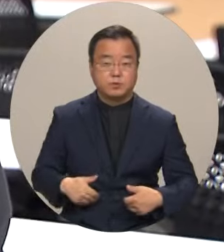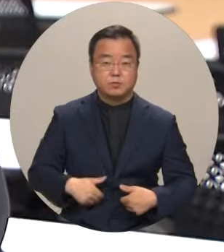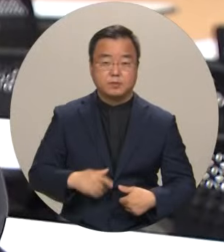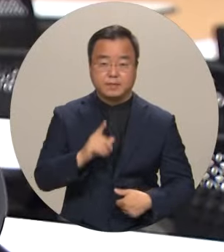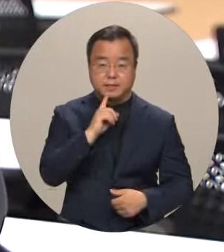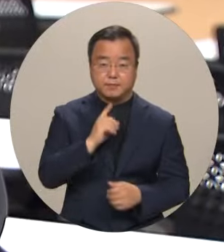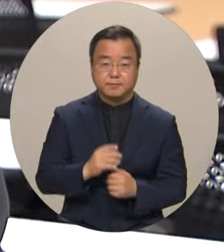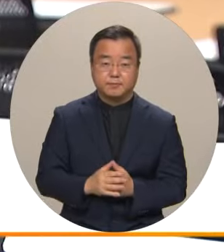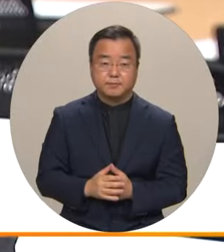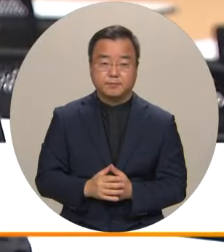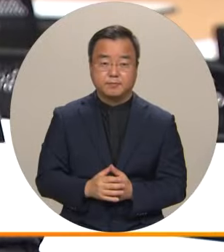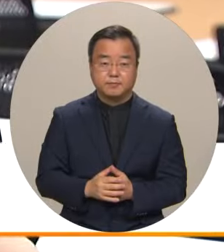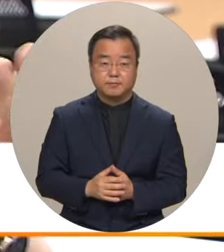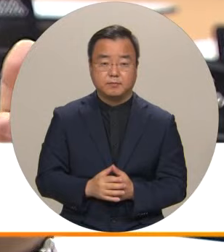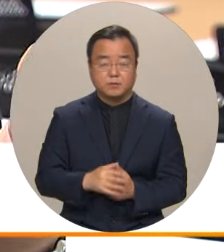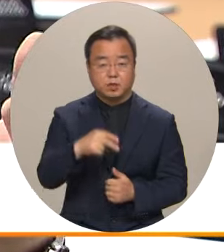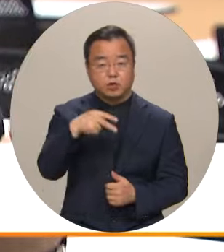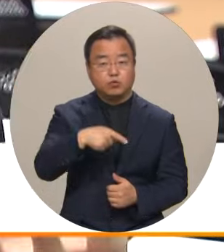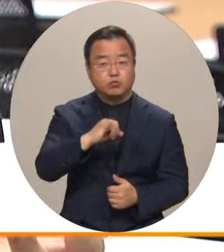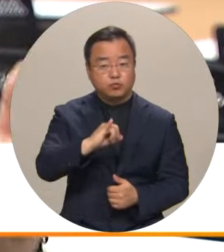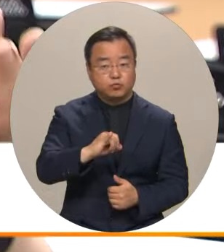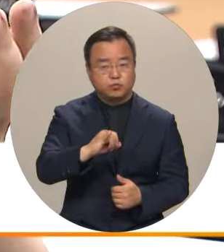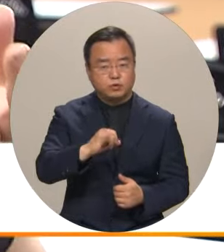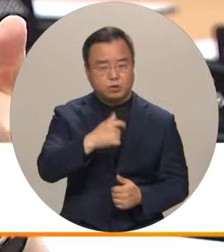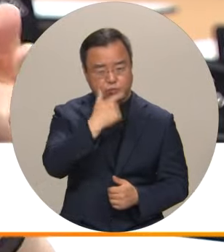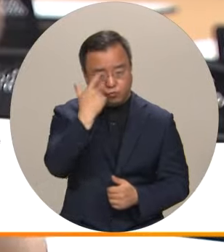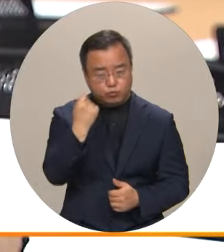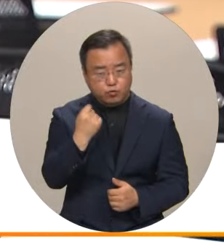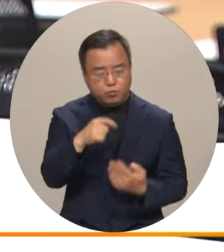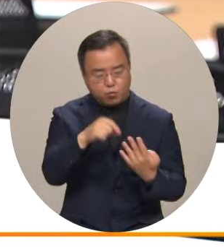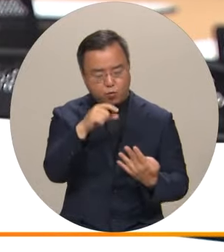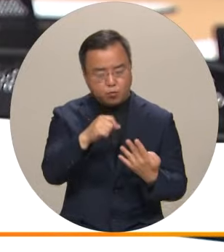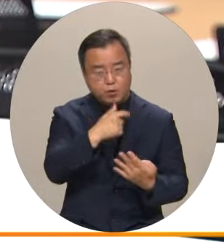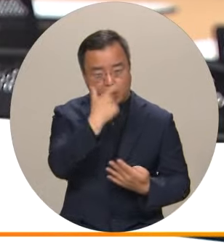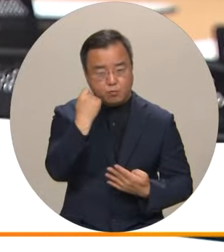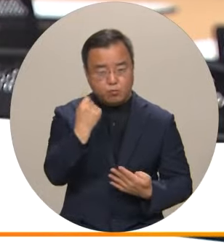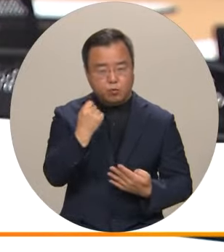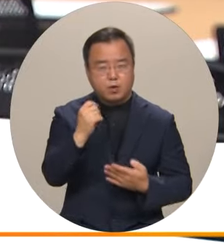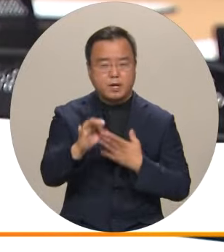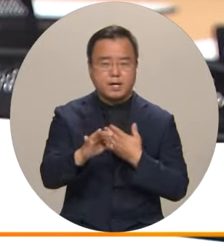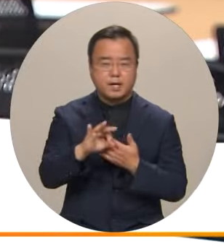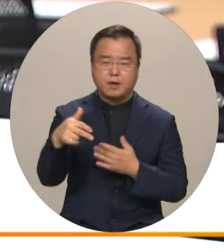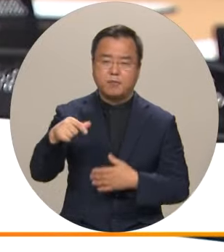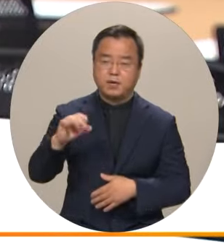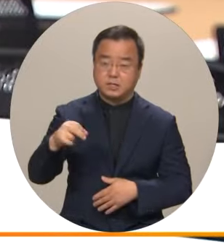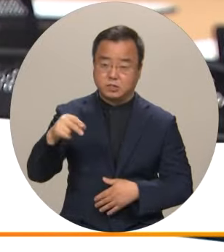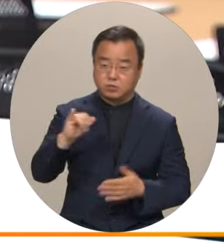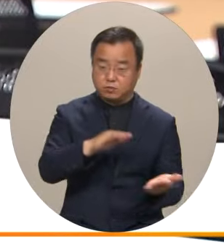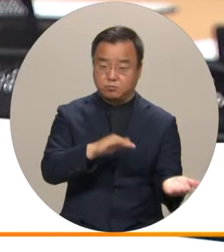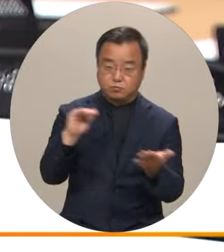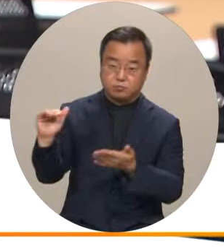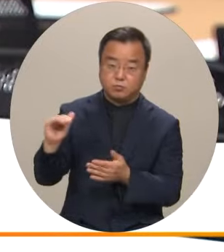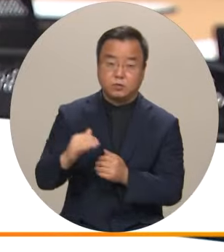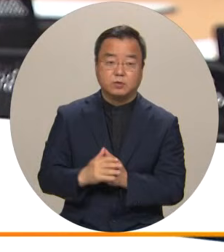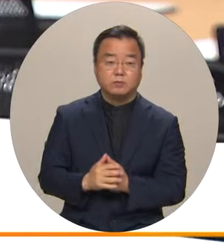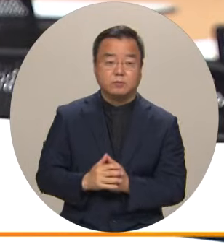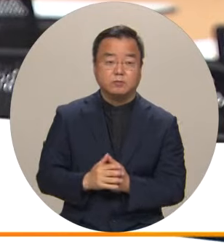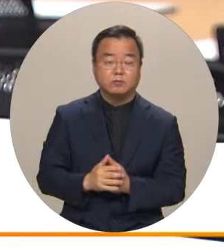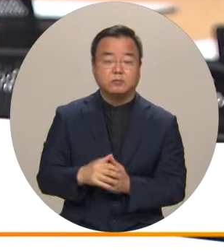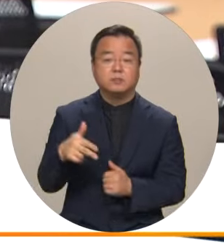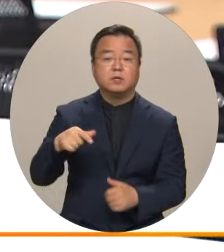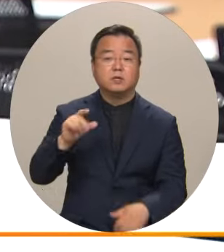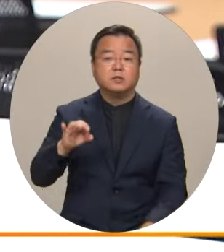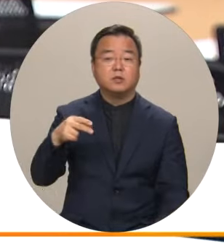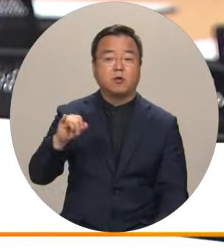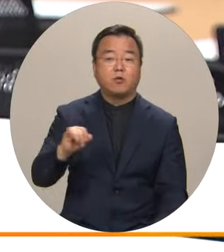들어보겠습니다 미달 라면은 당연히 이것을 어 이시키 정시로 이월 시키죠 근데 이제